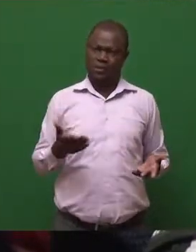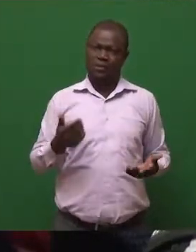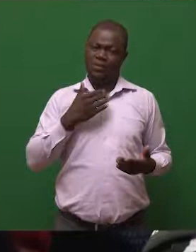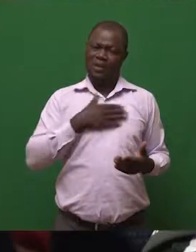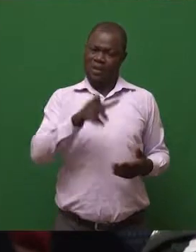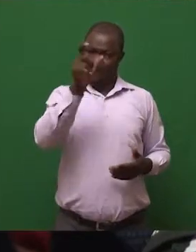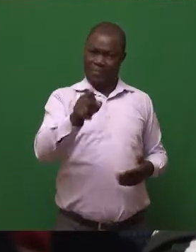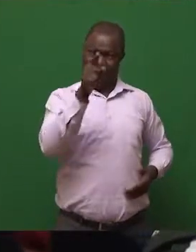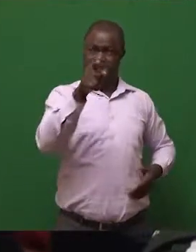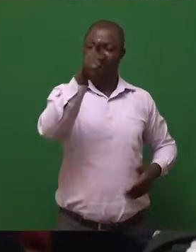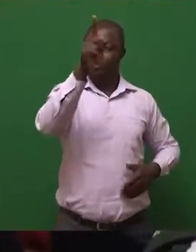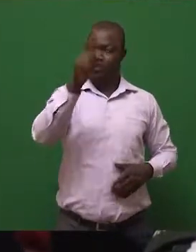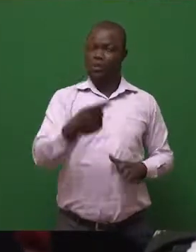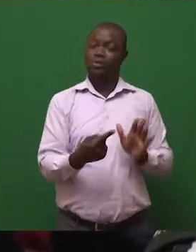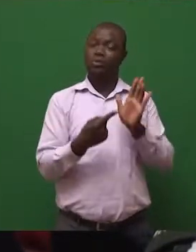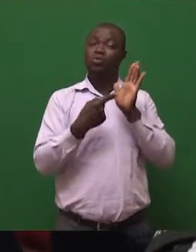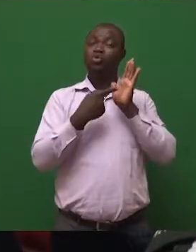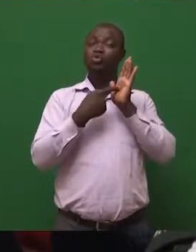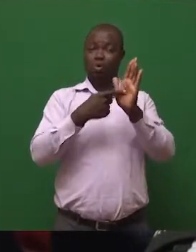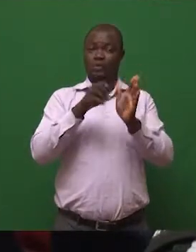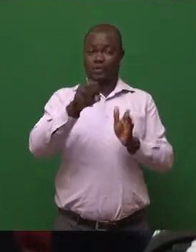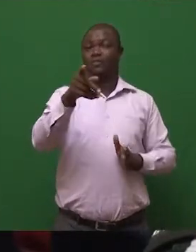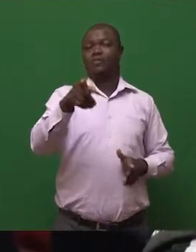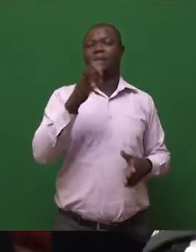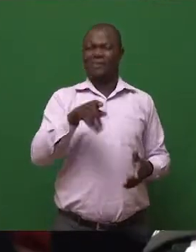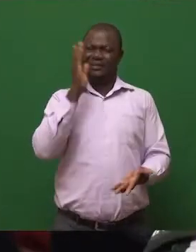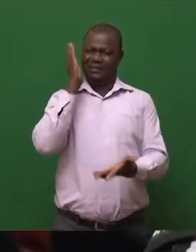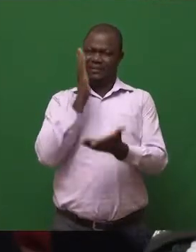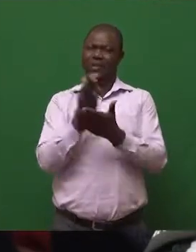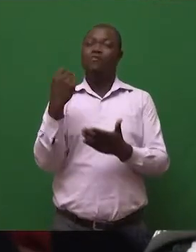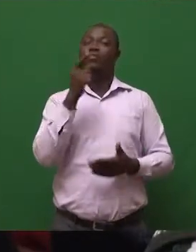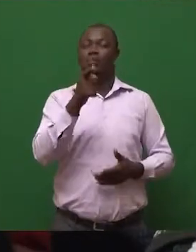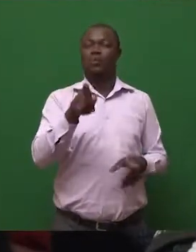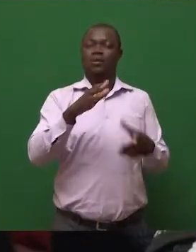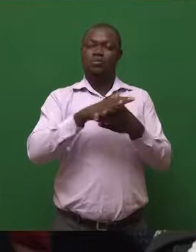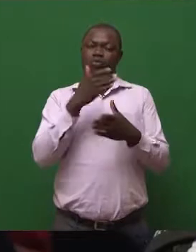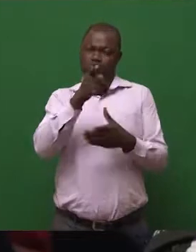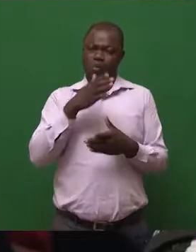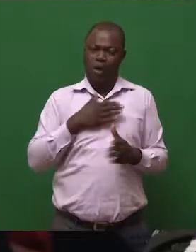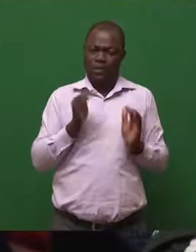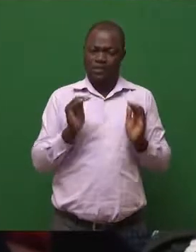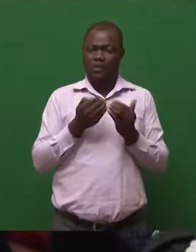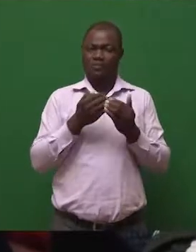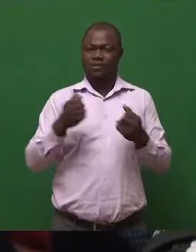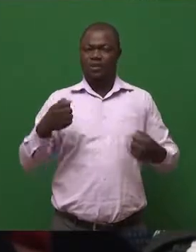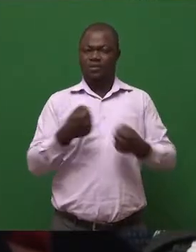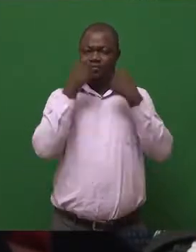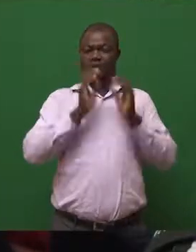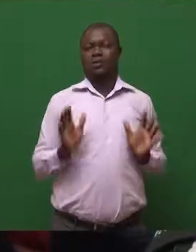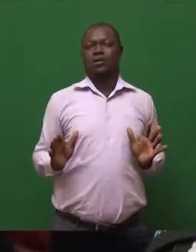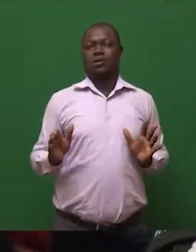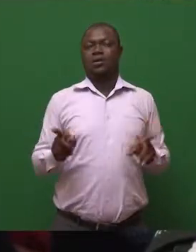ndechokuti iwewe zvitaridze kuti tanga zvinhu ngazvitangire pauri kuti une chidewo chokudzivirira ngozi